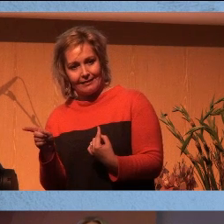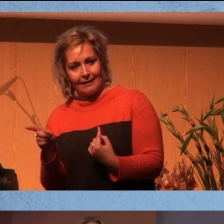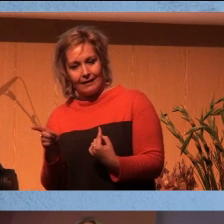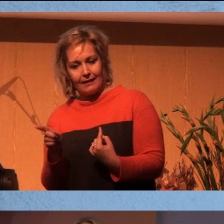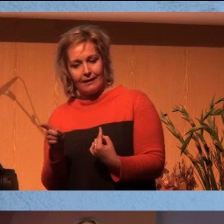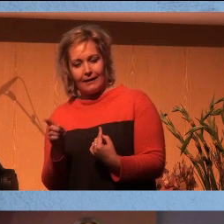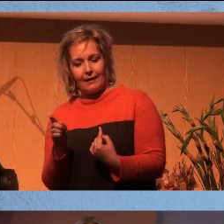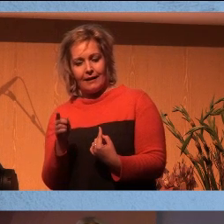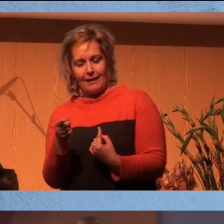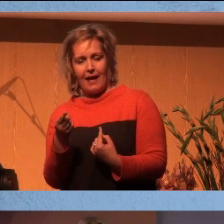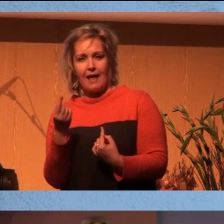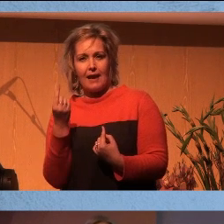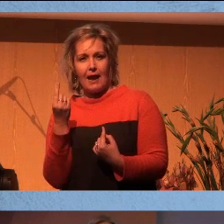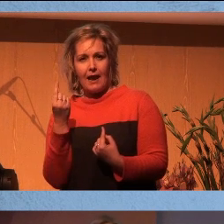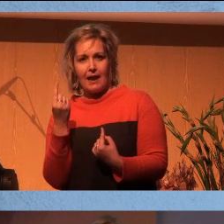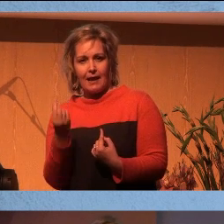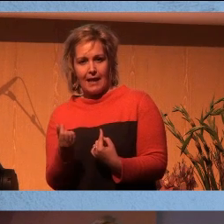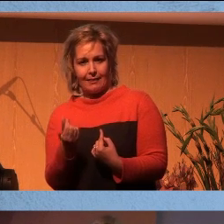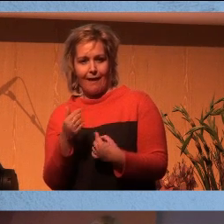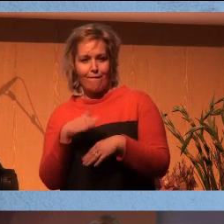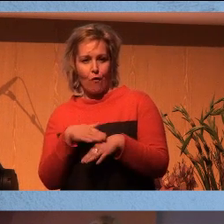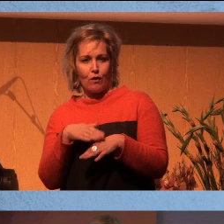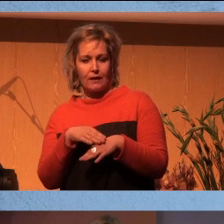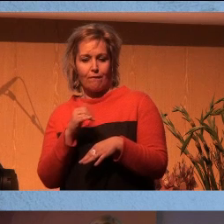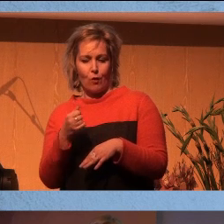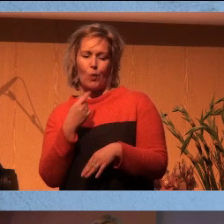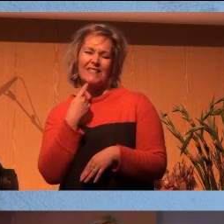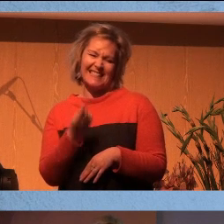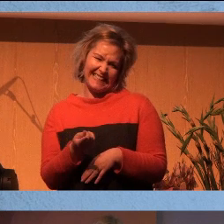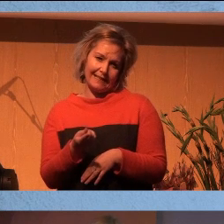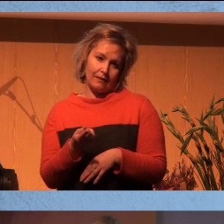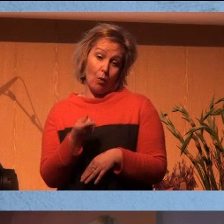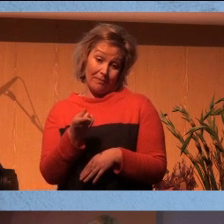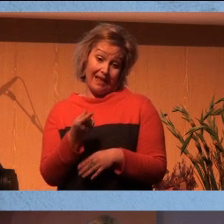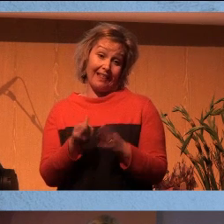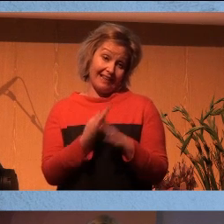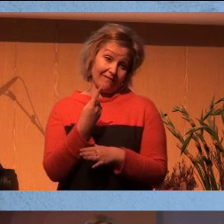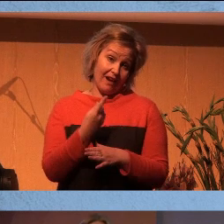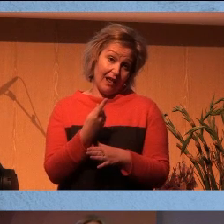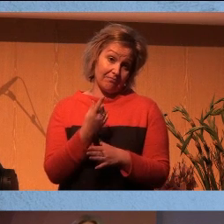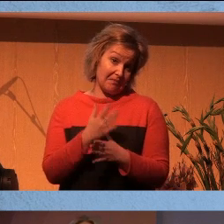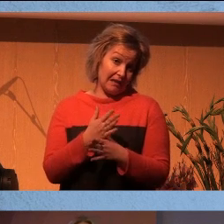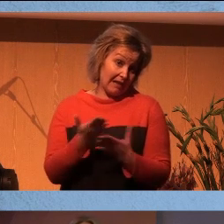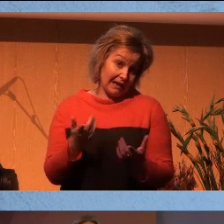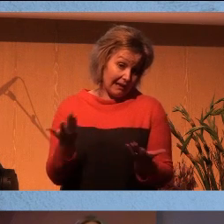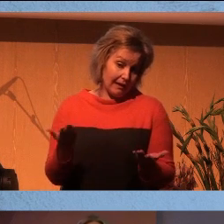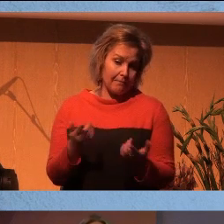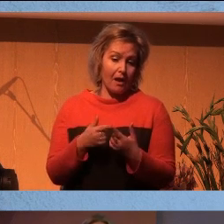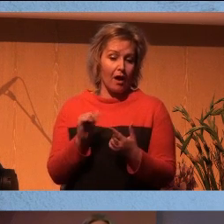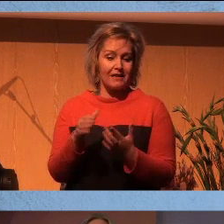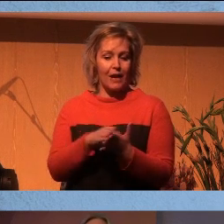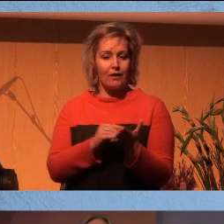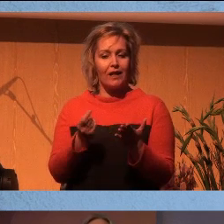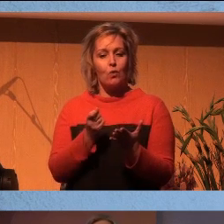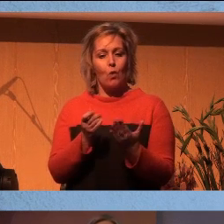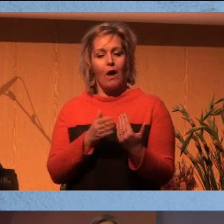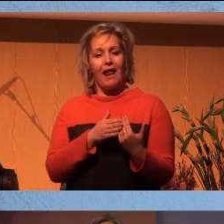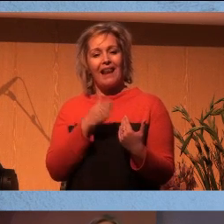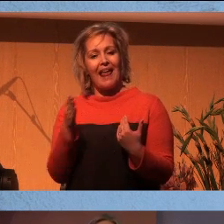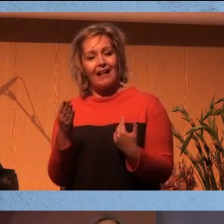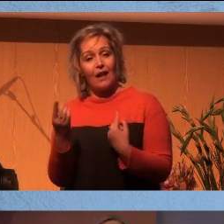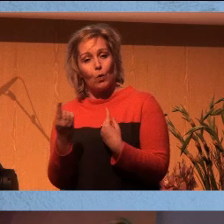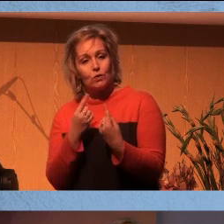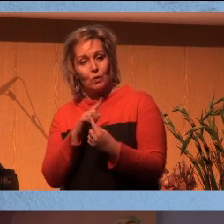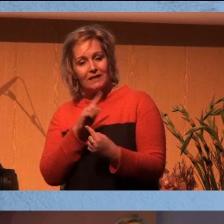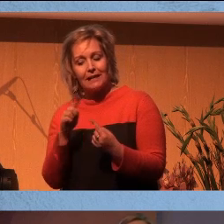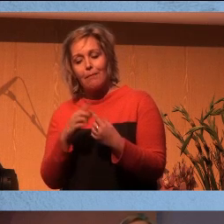Det lite forutsetninger for å si at det tilfelle. Kanskje det fører til noe lengre konsultasjonstid,